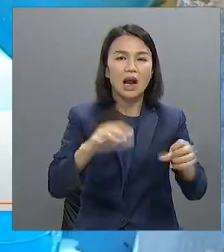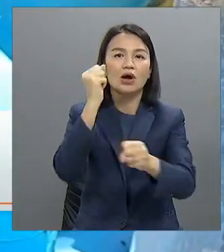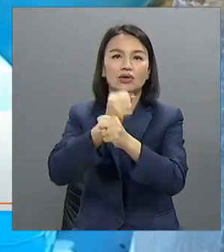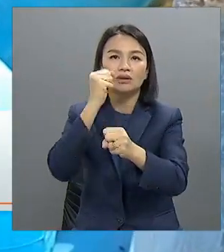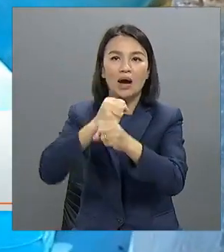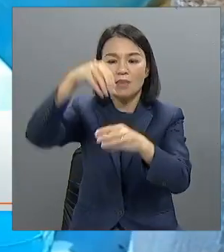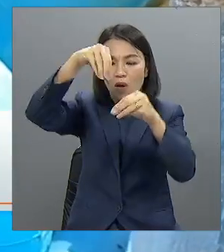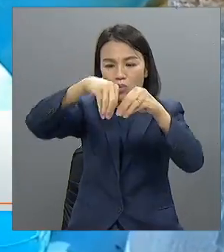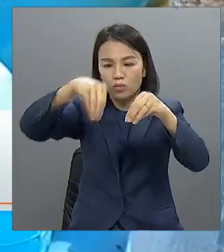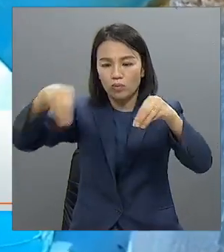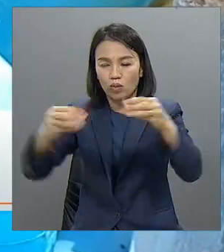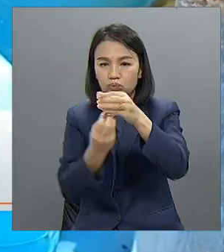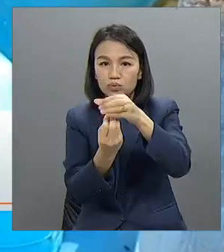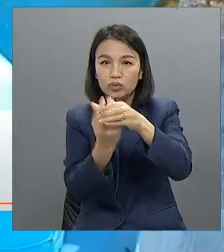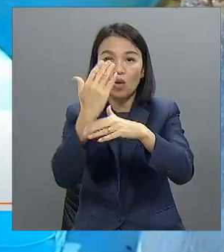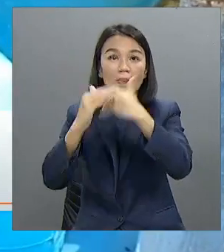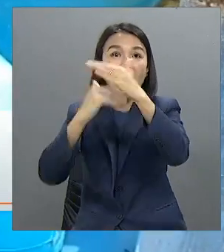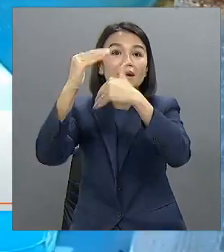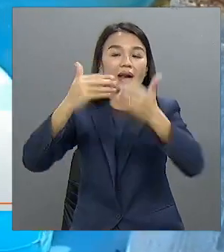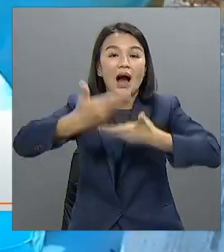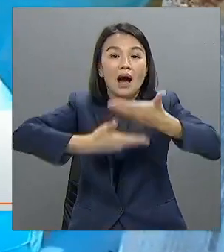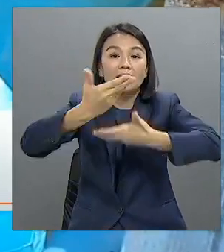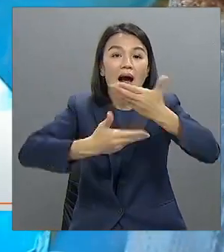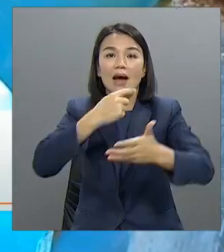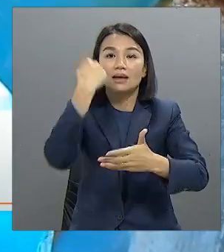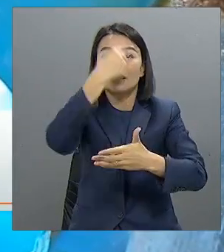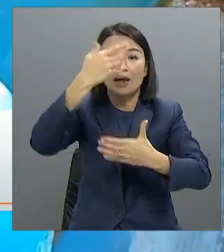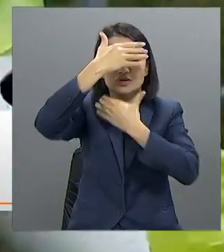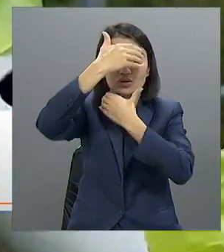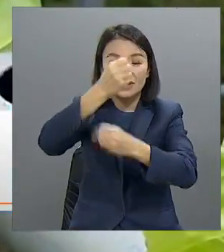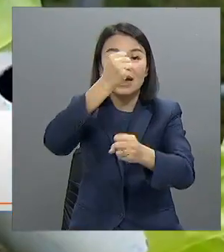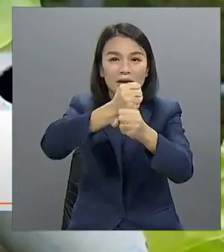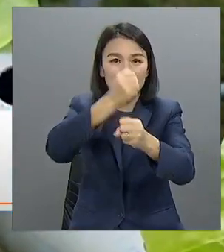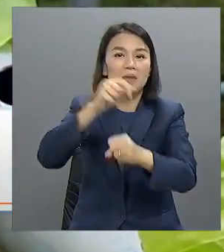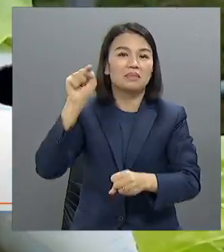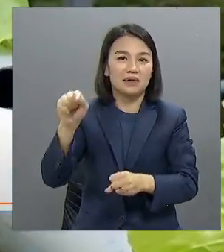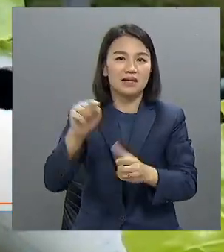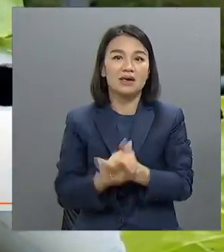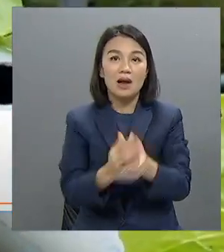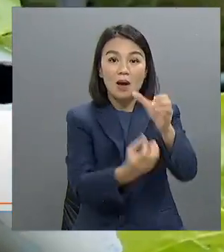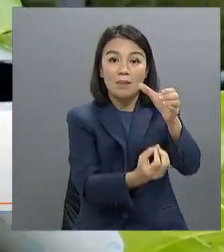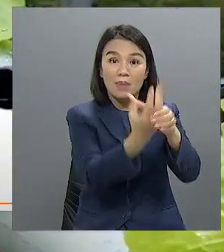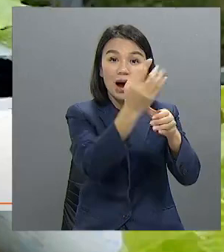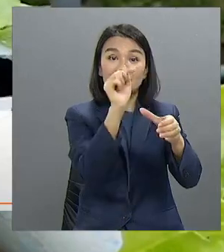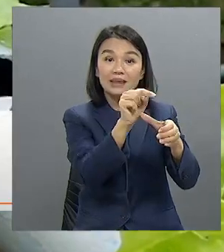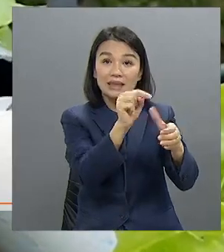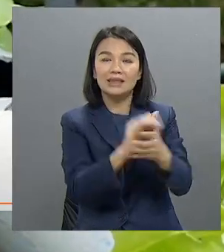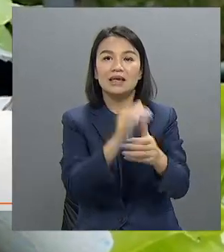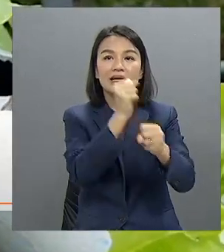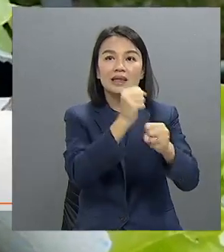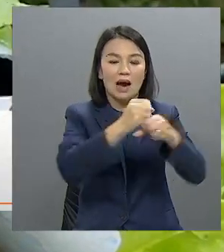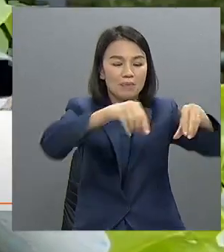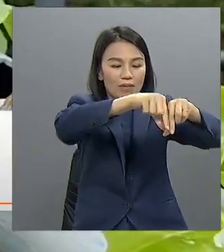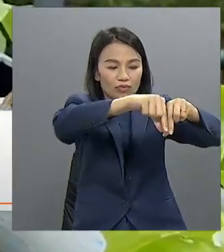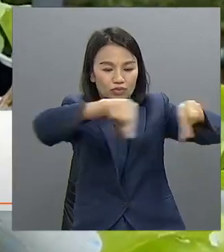พัฒนาต่อยอดขายให้กับคนที่สนใจค่ะซึ่งตอนนี้นะคะผักที่ปลูกอยู่ในระบบไฮโดรโปรนิกเนี่ยกำลังได้รับความนิยมอย่